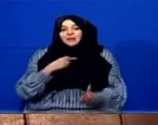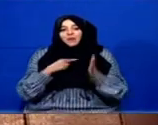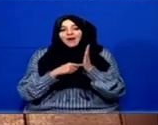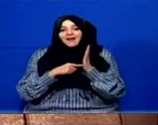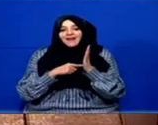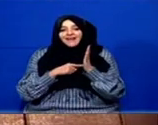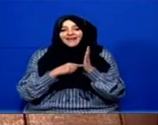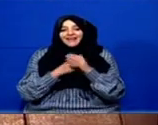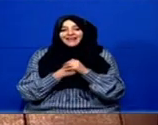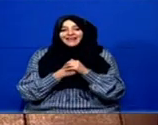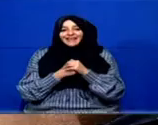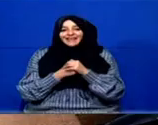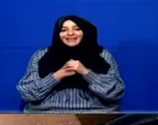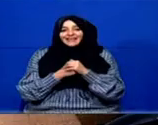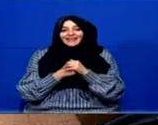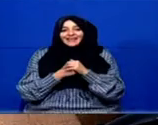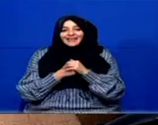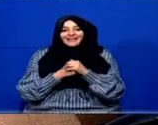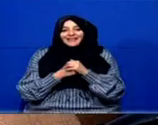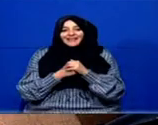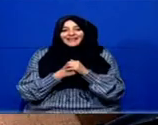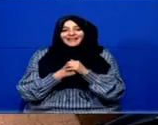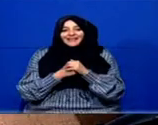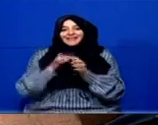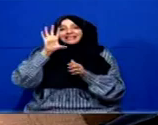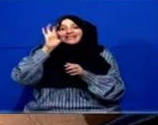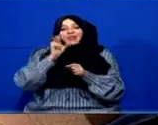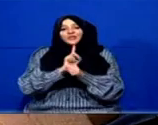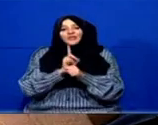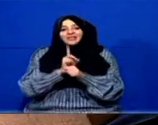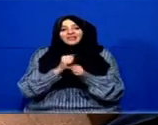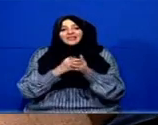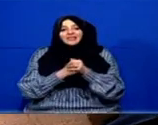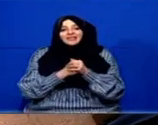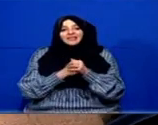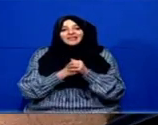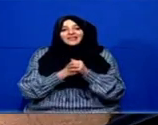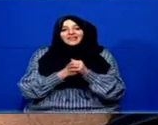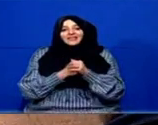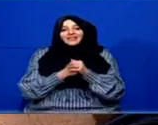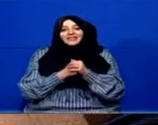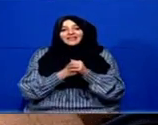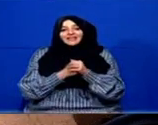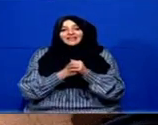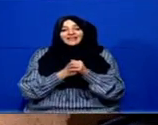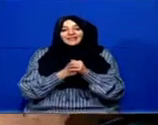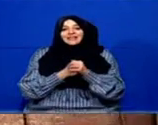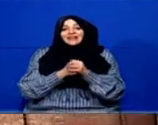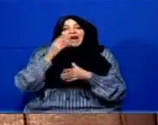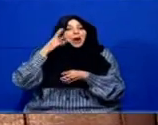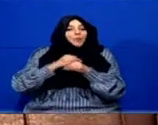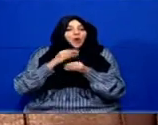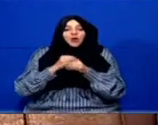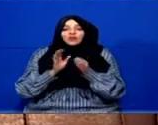همم نعم 35 هات 50 ثانيه الحفظ كنز لا يعطى عليه احد